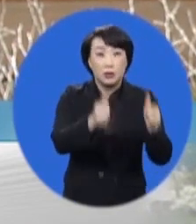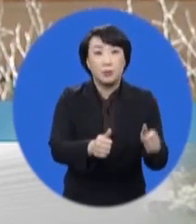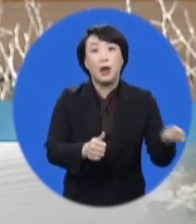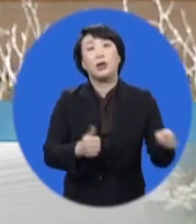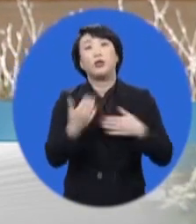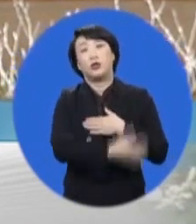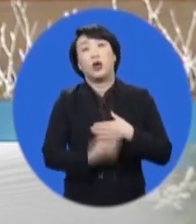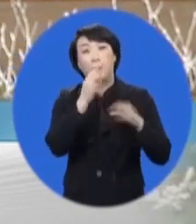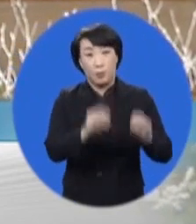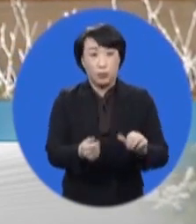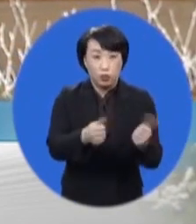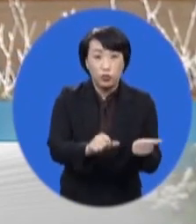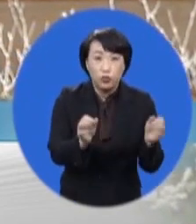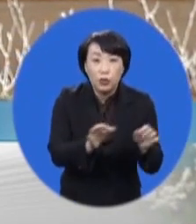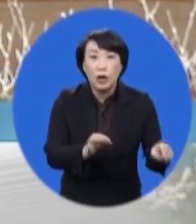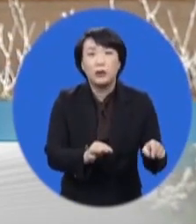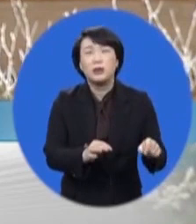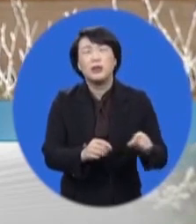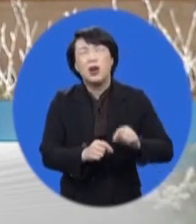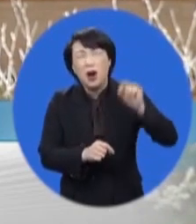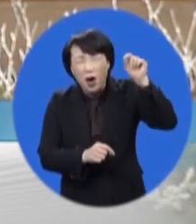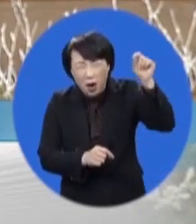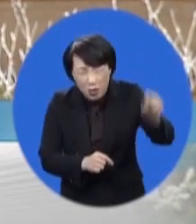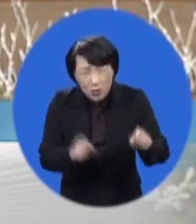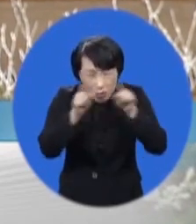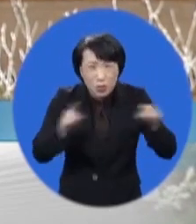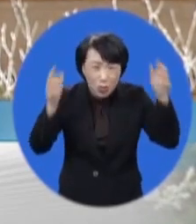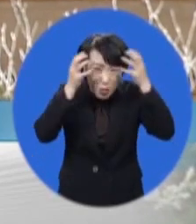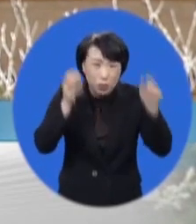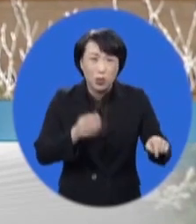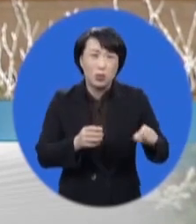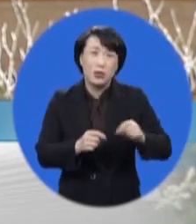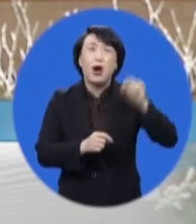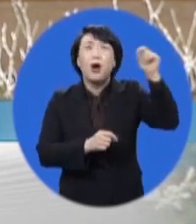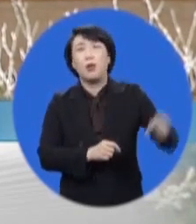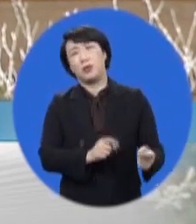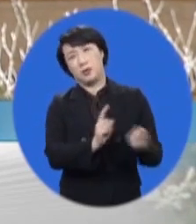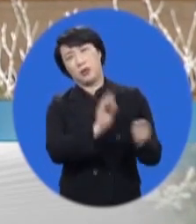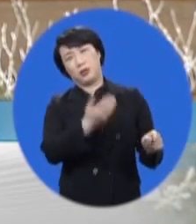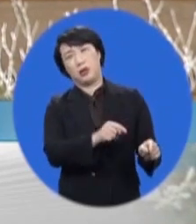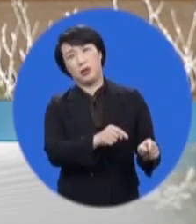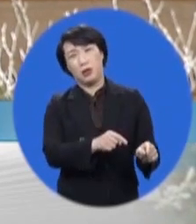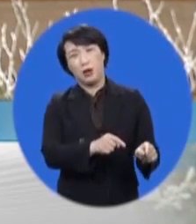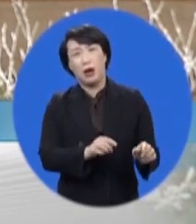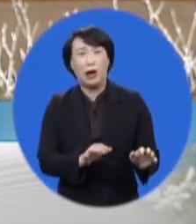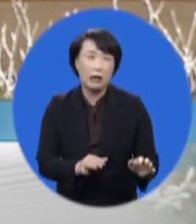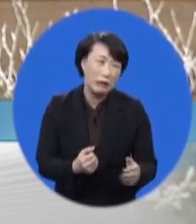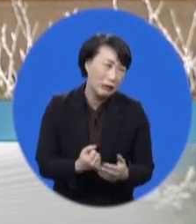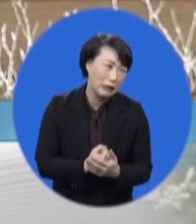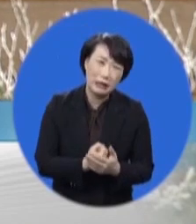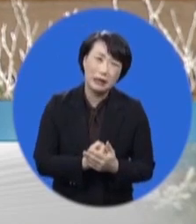육체가 중단되는 순간부터 영원한 지옥의 고통으로 맞이하게 됐을 때